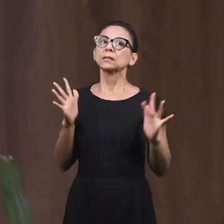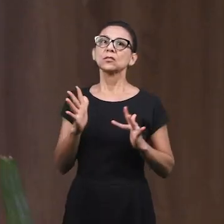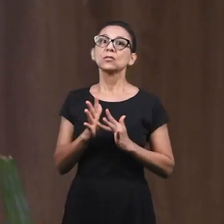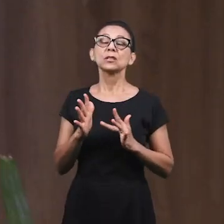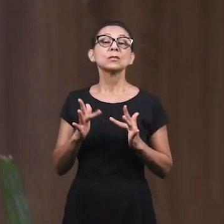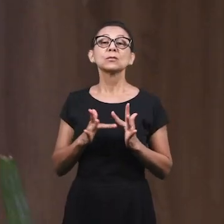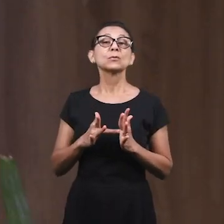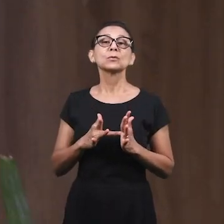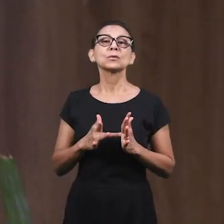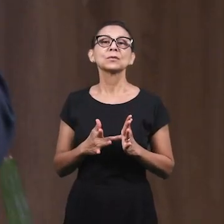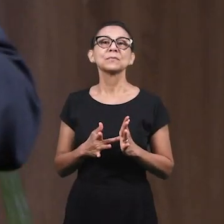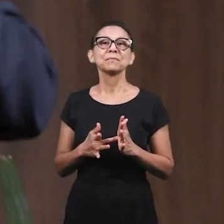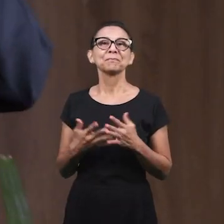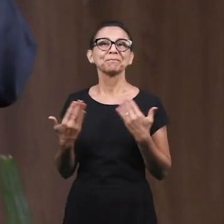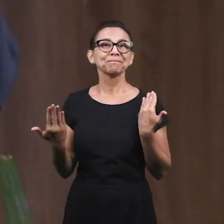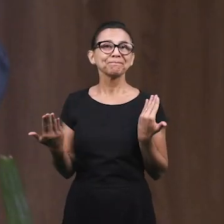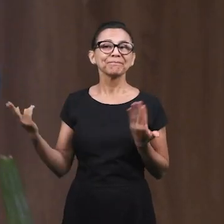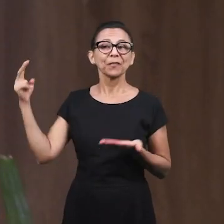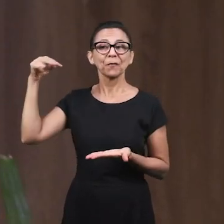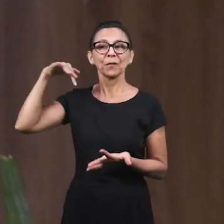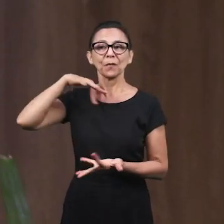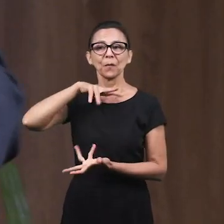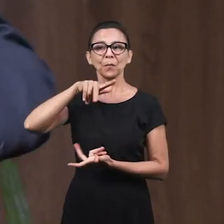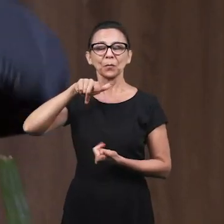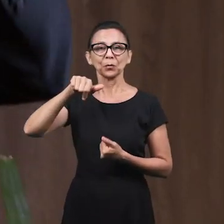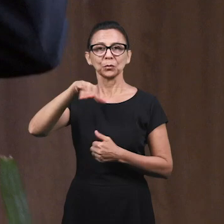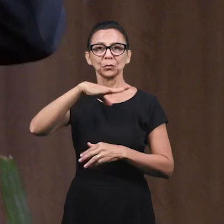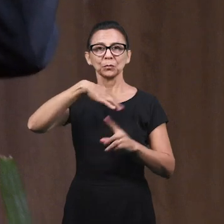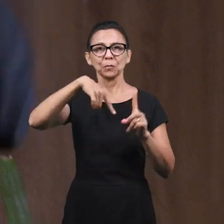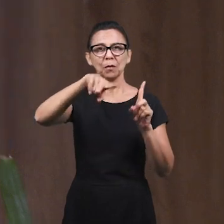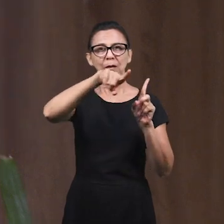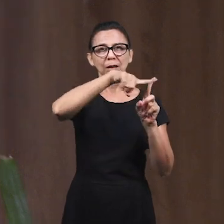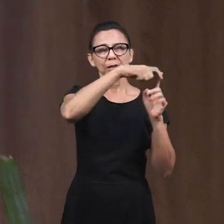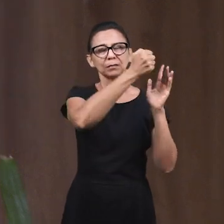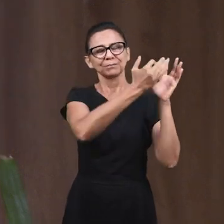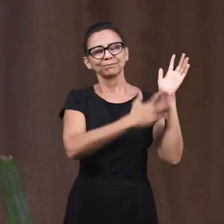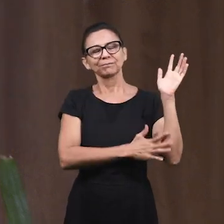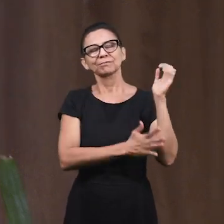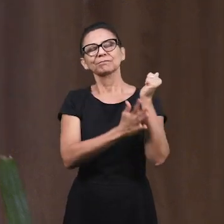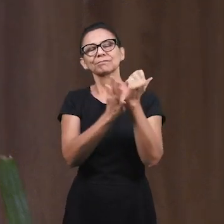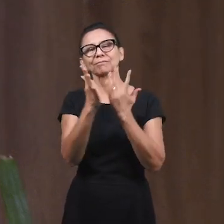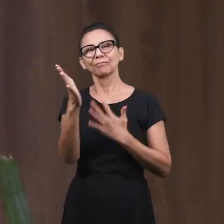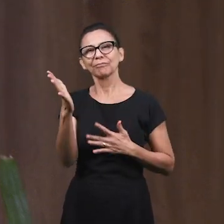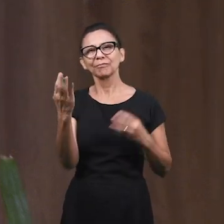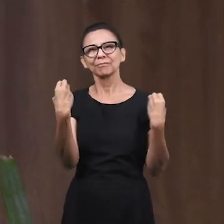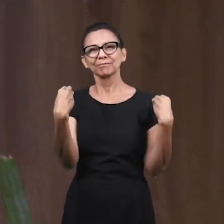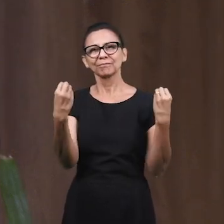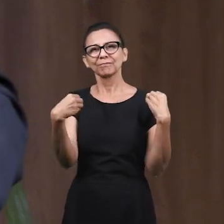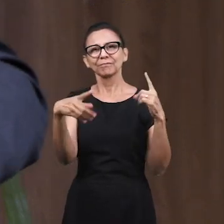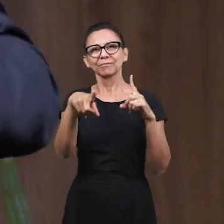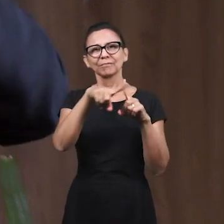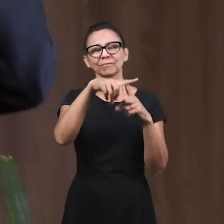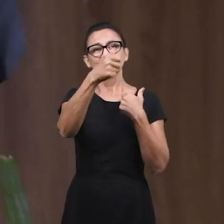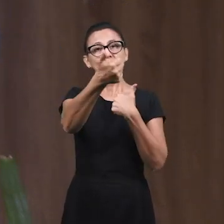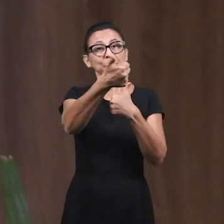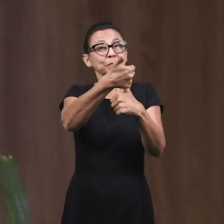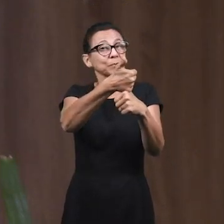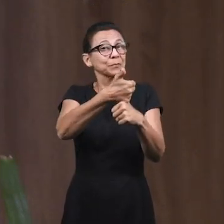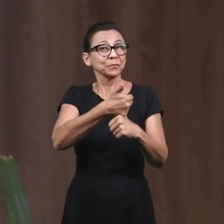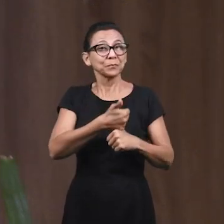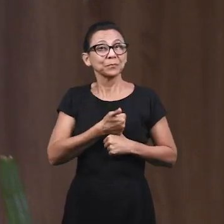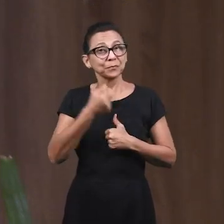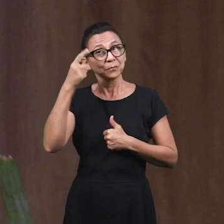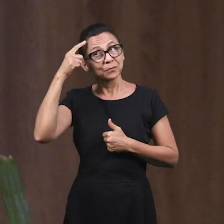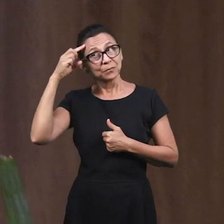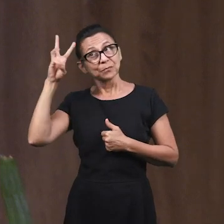sa vie, il a versé son sang, il est mort à la croix, il est ressuscité au 3e jour, il a